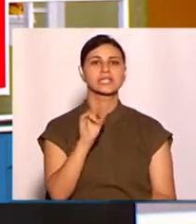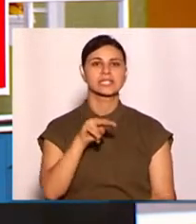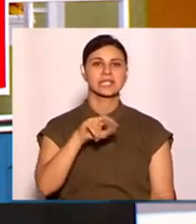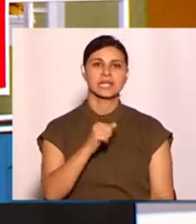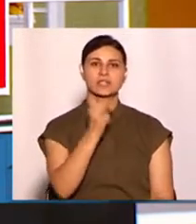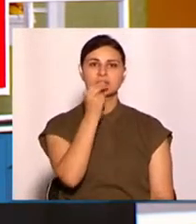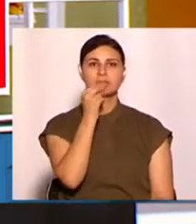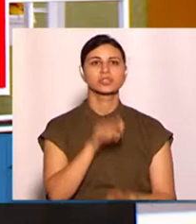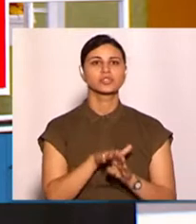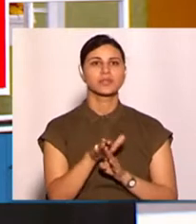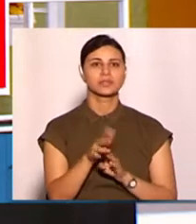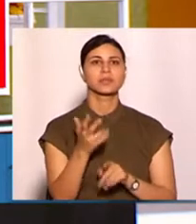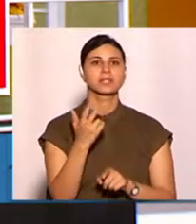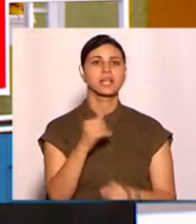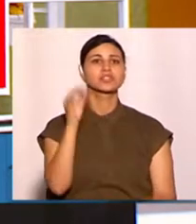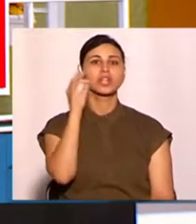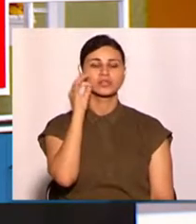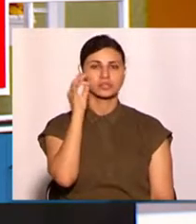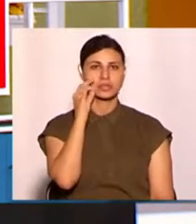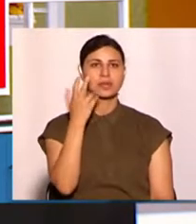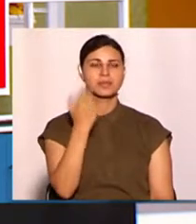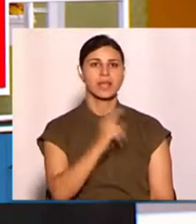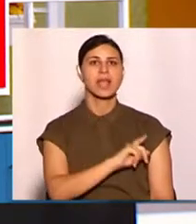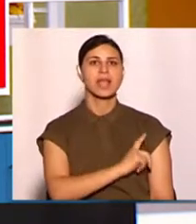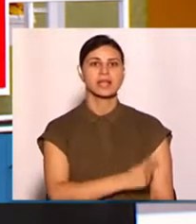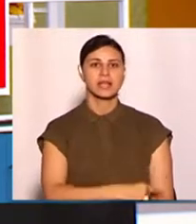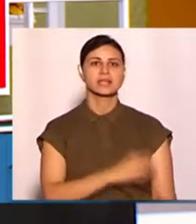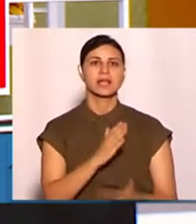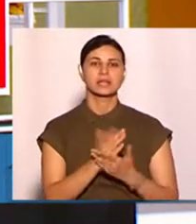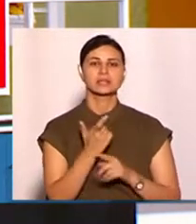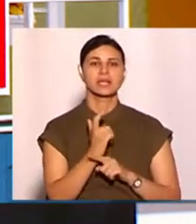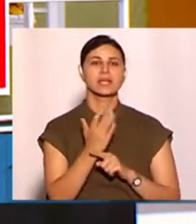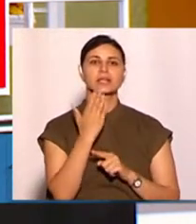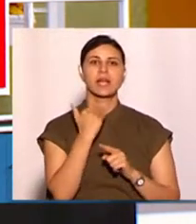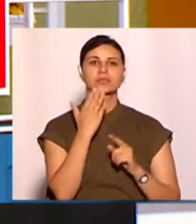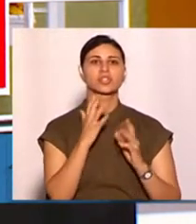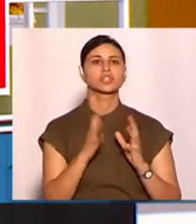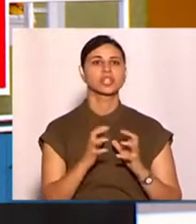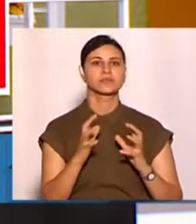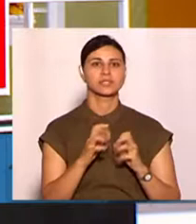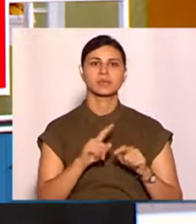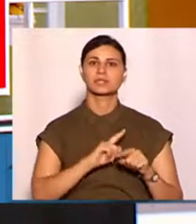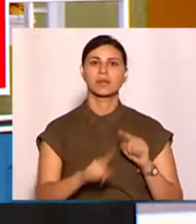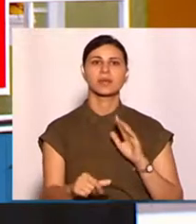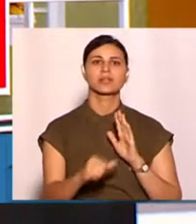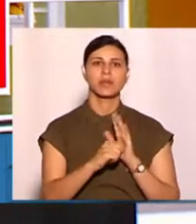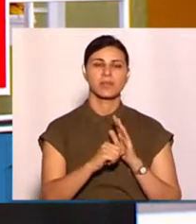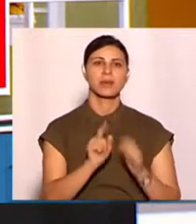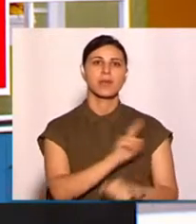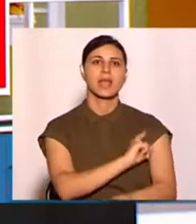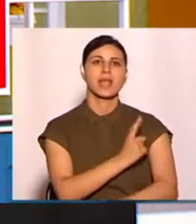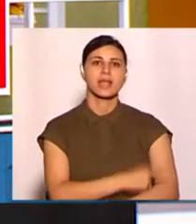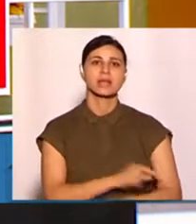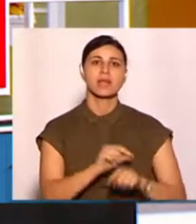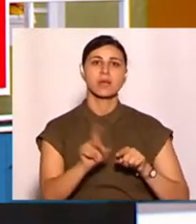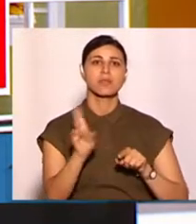ცილებით შესებას. დიახ, ნახშირწყლები არის ენერგიის წყარო. ადვილად შეთვისებადი ნახშირწყლები სწრაფად გვეხმარებათ თითქოს ენერგიის